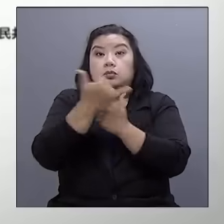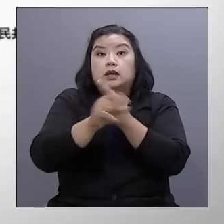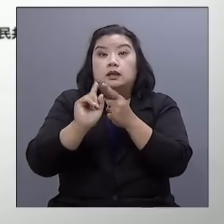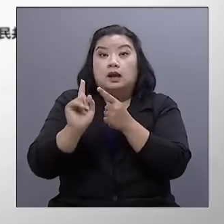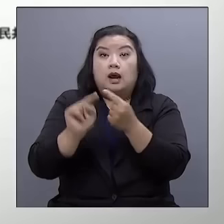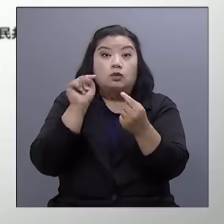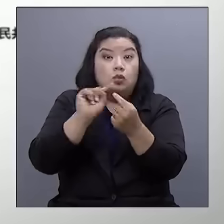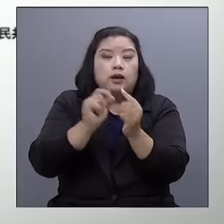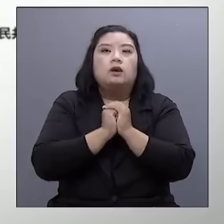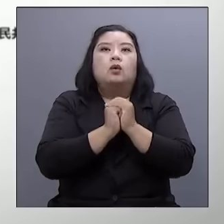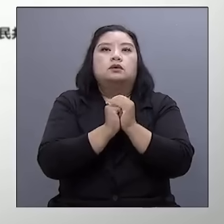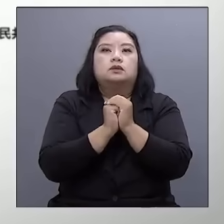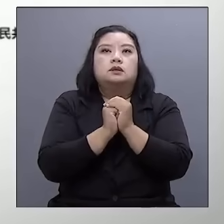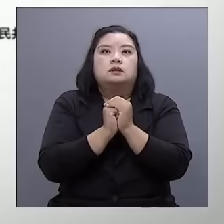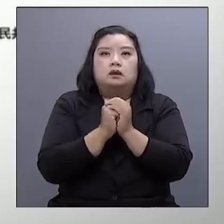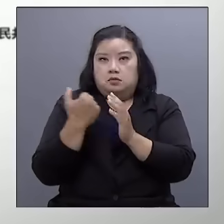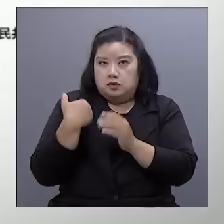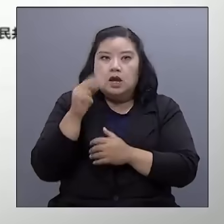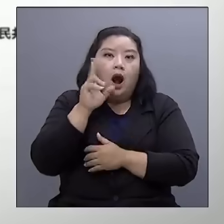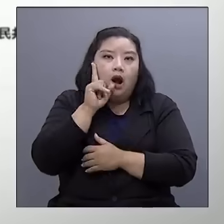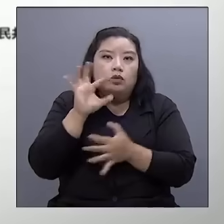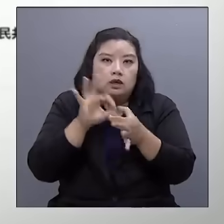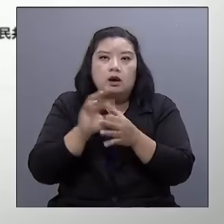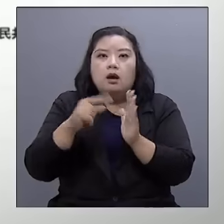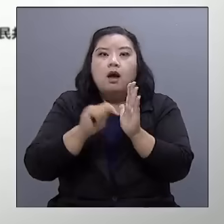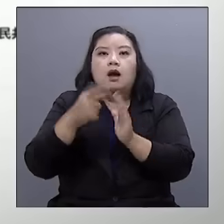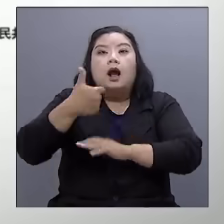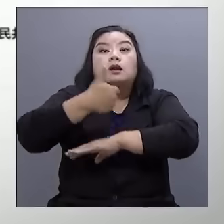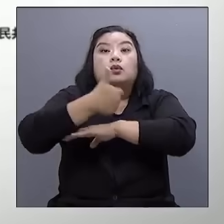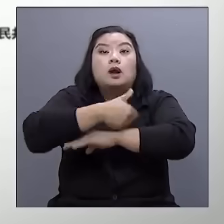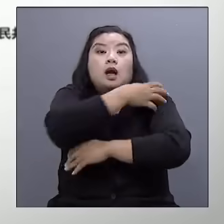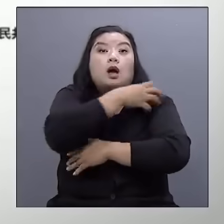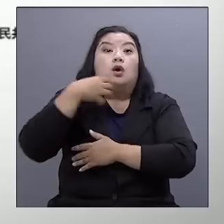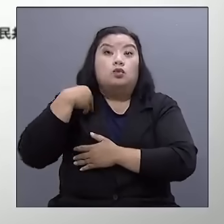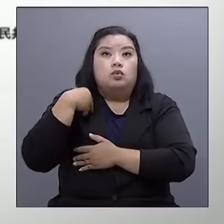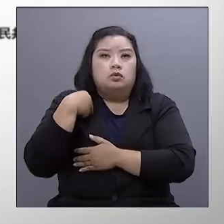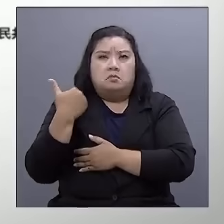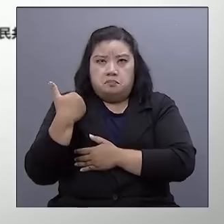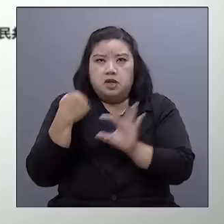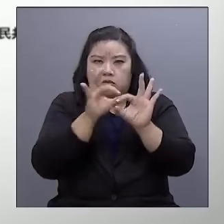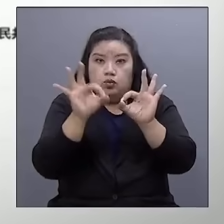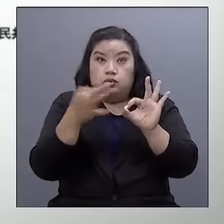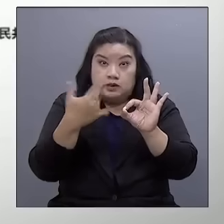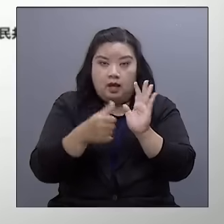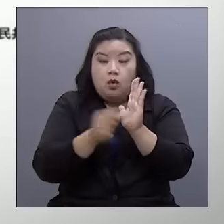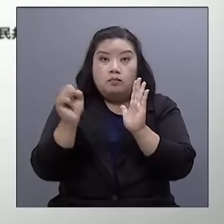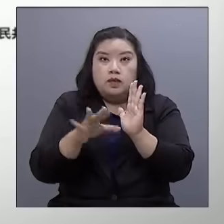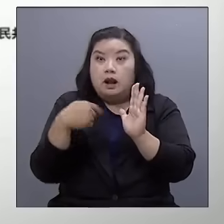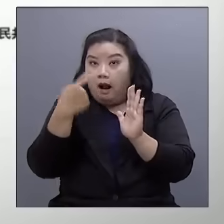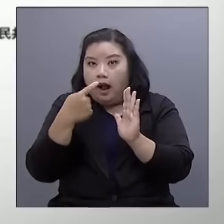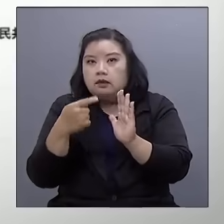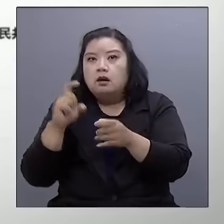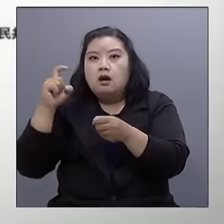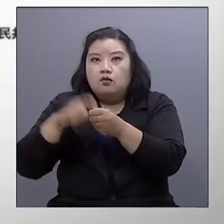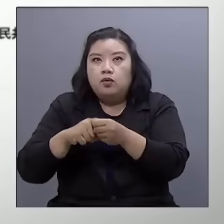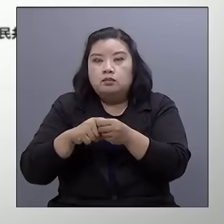แล้วเนี่ยเป็นข่าวเกี่ยวกับฉิมกลางแต่ตอนนี้ถูกข่าวเนี่ยถูกลบออกไปแล้วค่ะและคนที่กดเข้าไปดูก็จะถูกบังคับให้เข้า